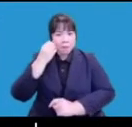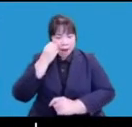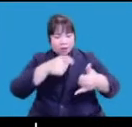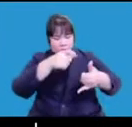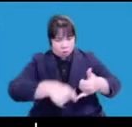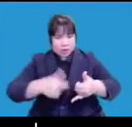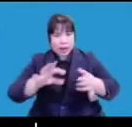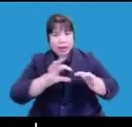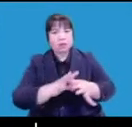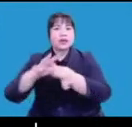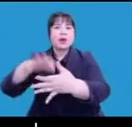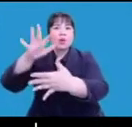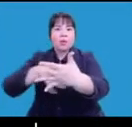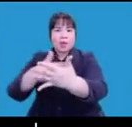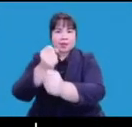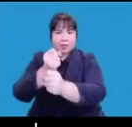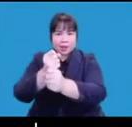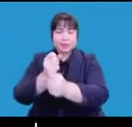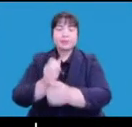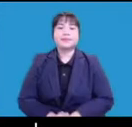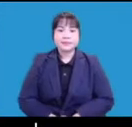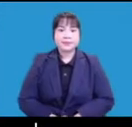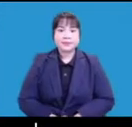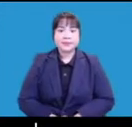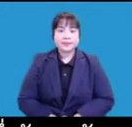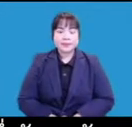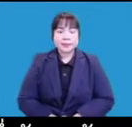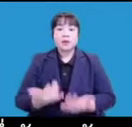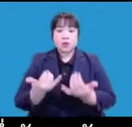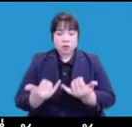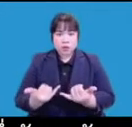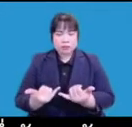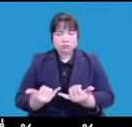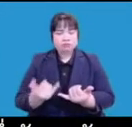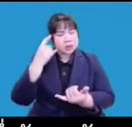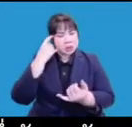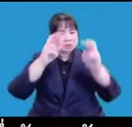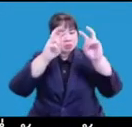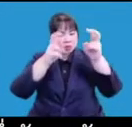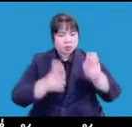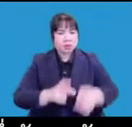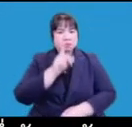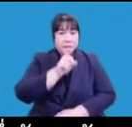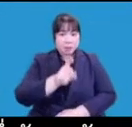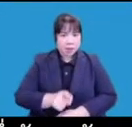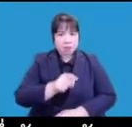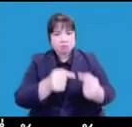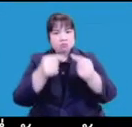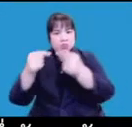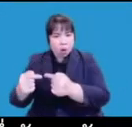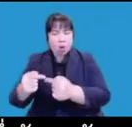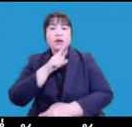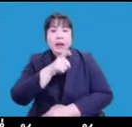เสร็จแล้วนะไม่ใช่ออกนโยบายนะครับซึ่งตรงนี้นะครับพอตั้งคำถามเนี่ยก็จะเริ่มมีความท้าทายแล้วนะครับอย่างเช่นคน